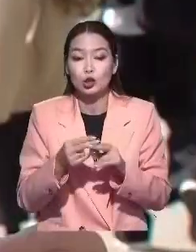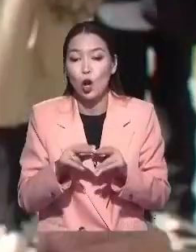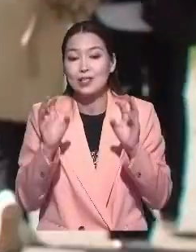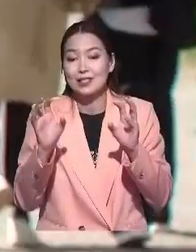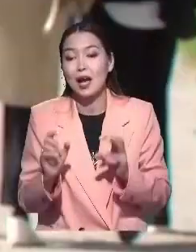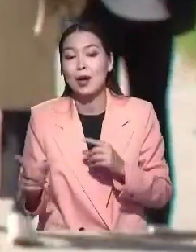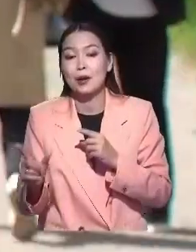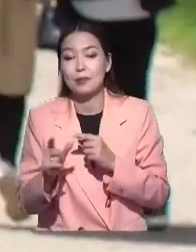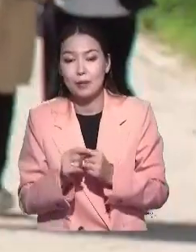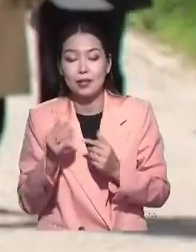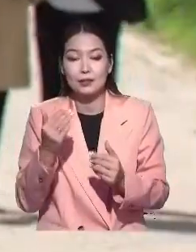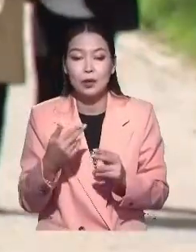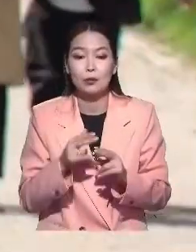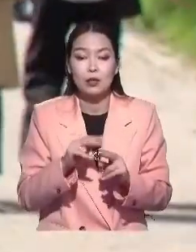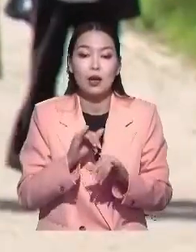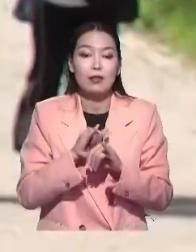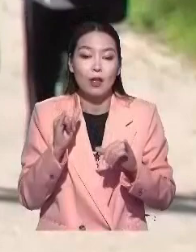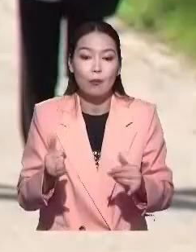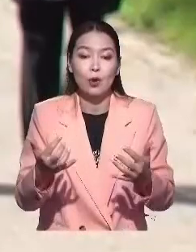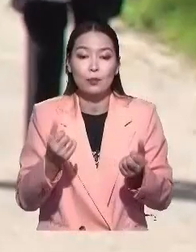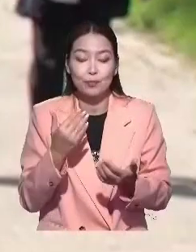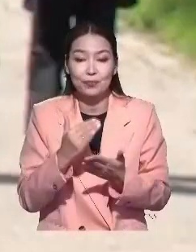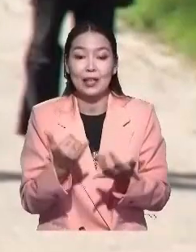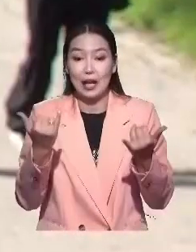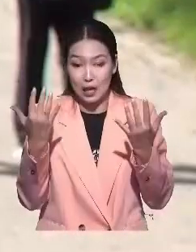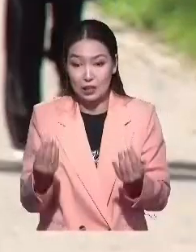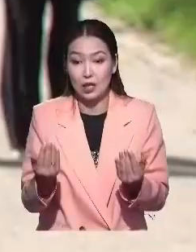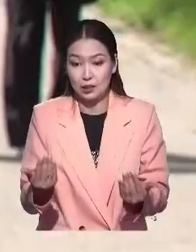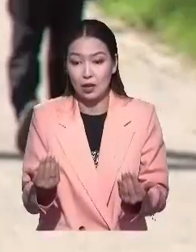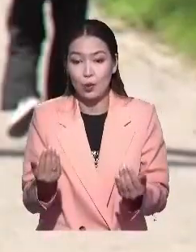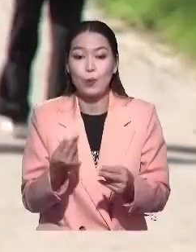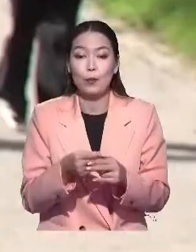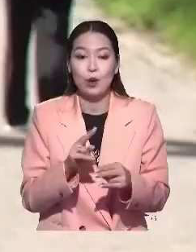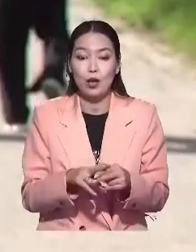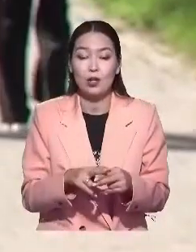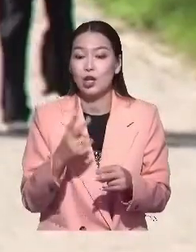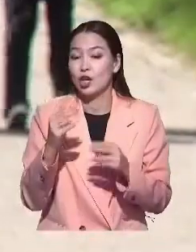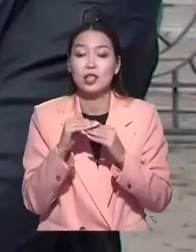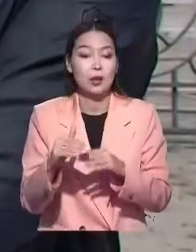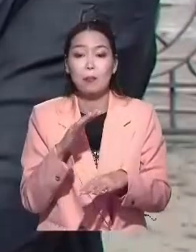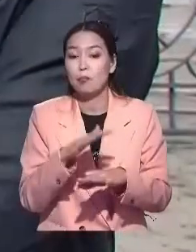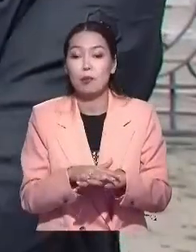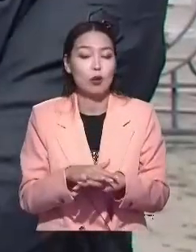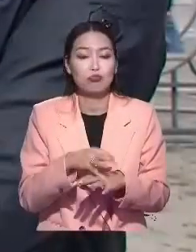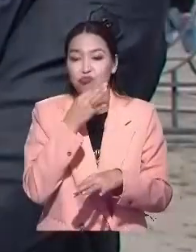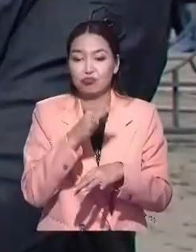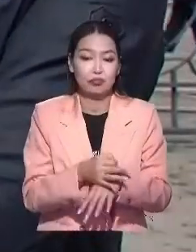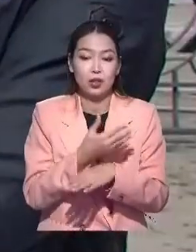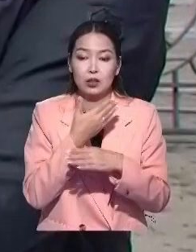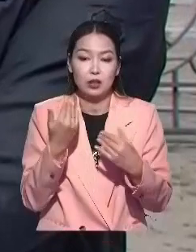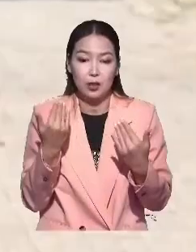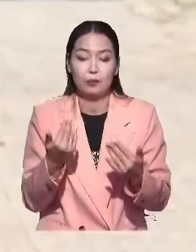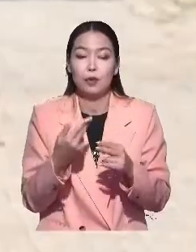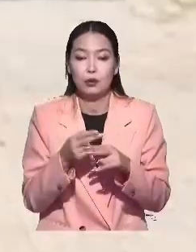сол салаларды дамытуға мүмкіндік аламыз. Ал қазіргі заң ол біздің екінші деңгейлі банктерге ешқандай жауапкершілік бермейді. Жаңа